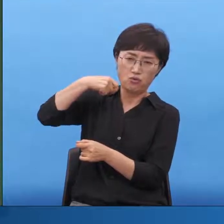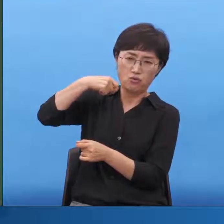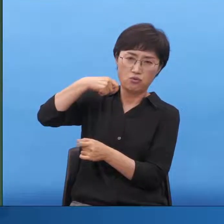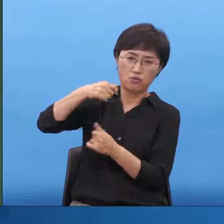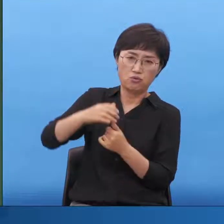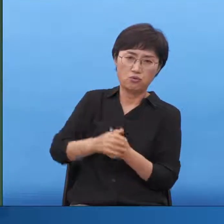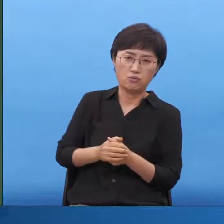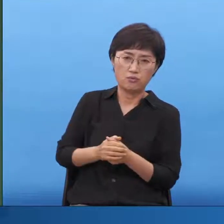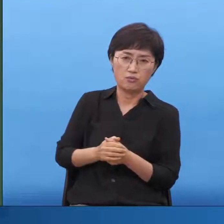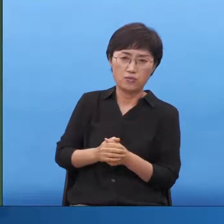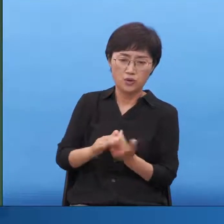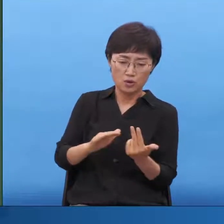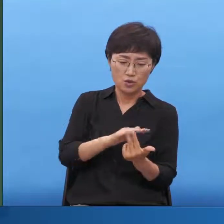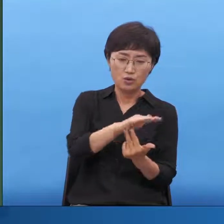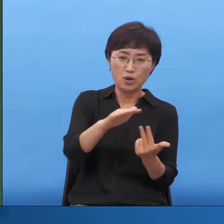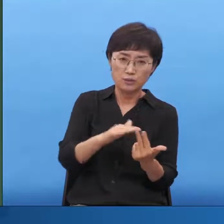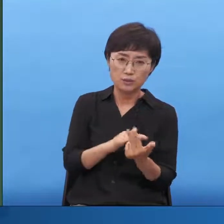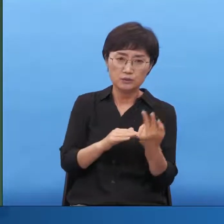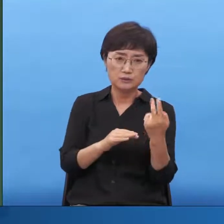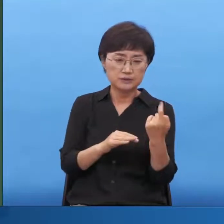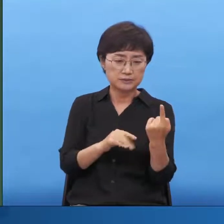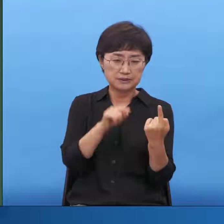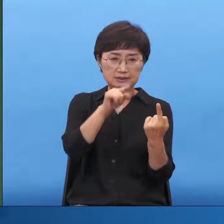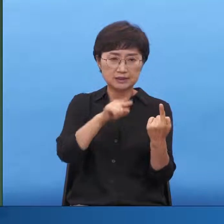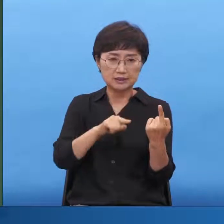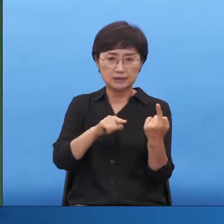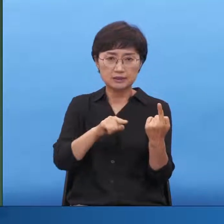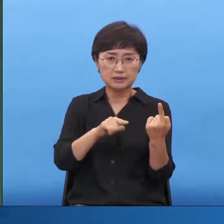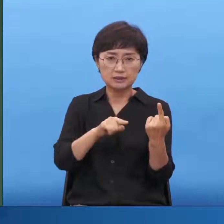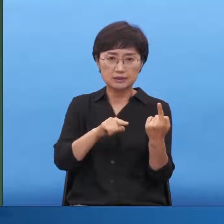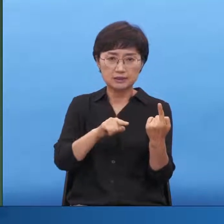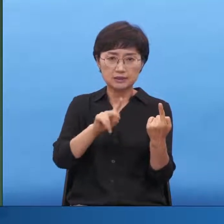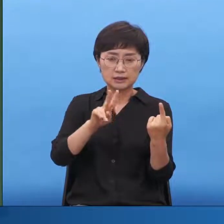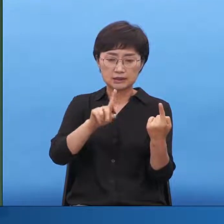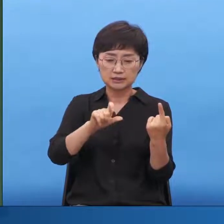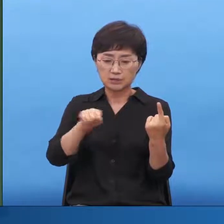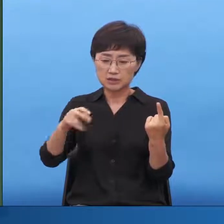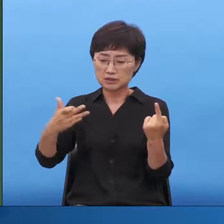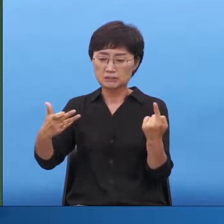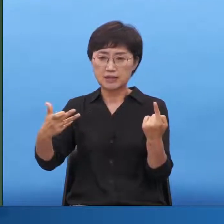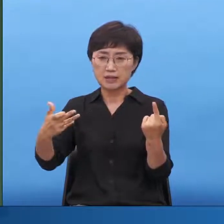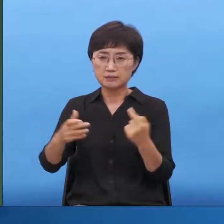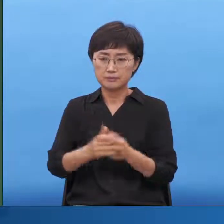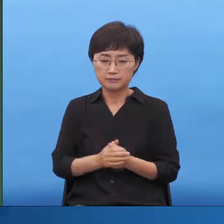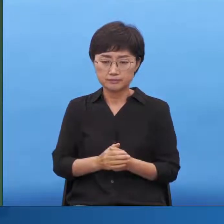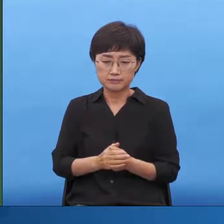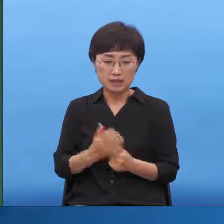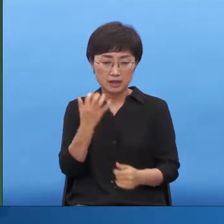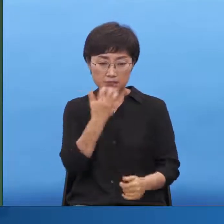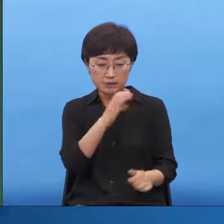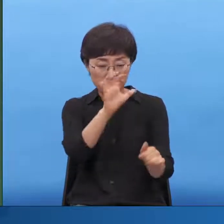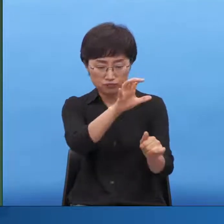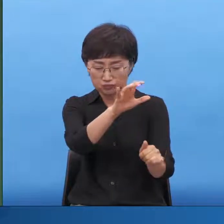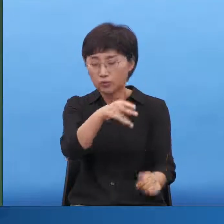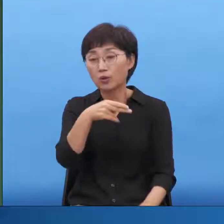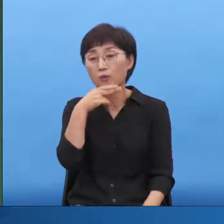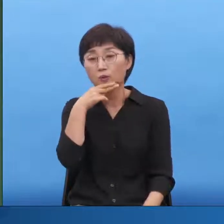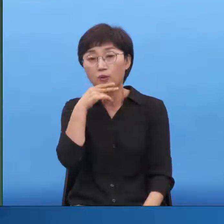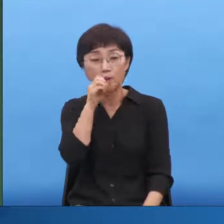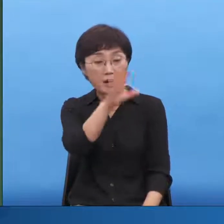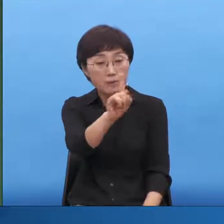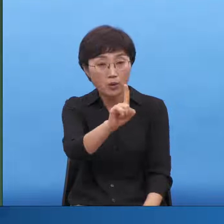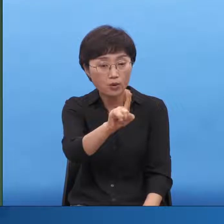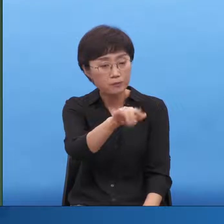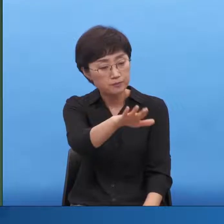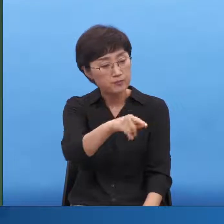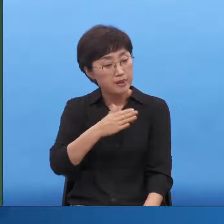肯定以后会发生要哭的事情。 요한복음 21장 15절 18절에 예수님이 베드로 하나도 말하지 않고 내 어린 양을 먹이라. 요한복음 21장 15到